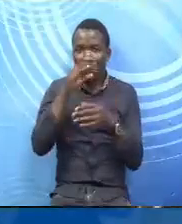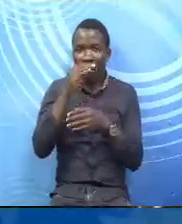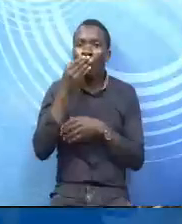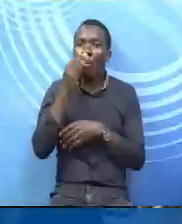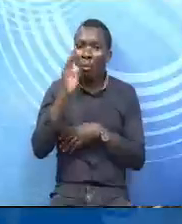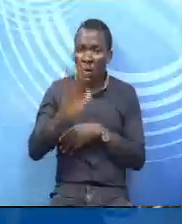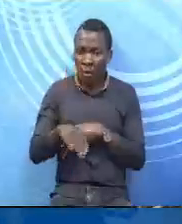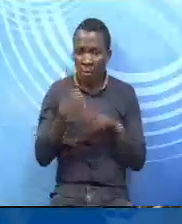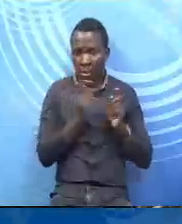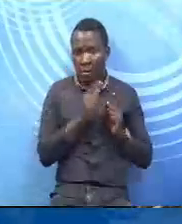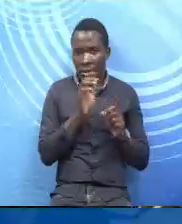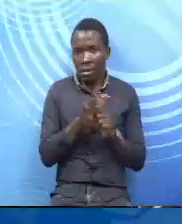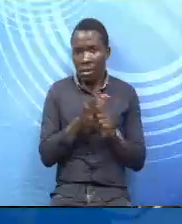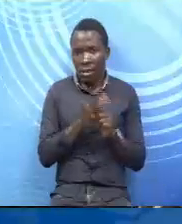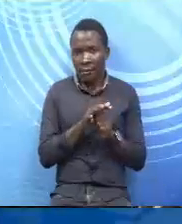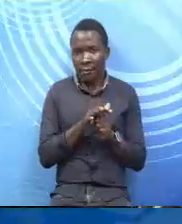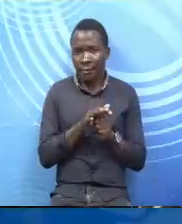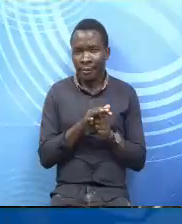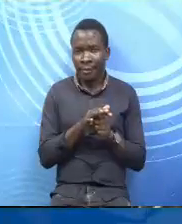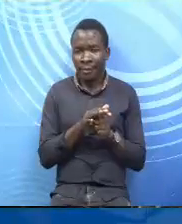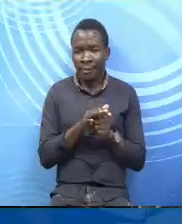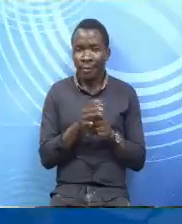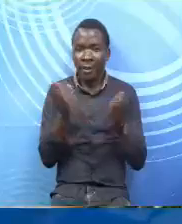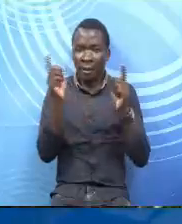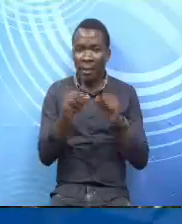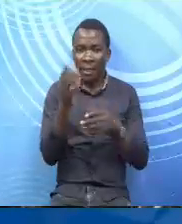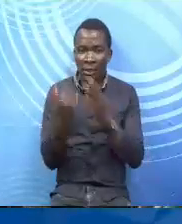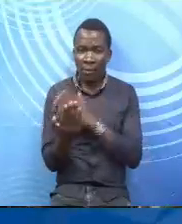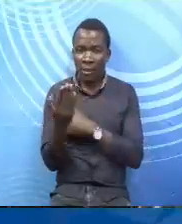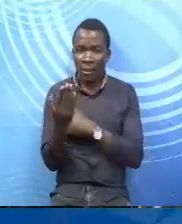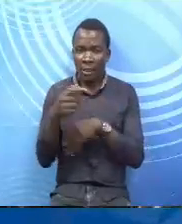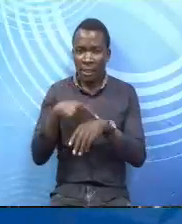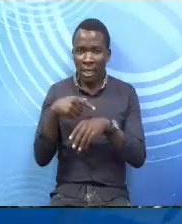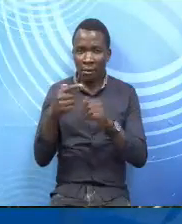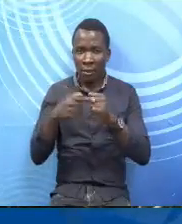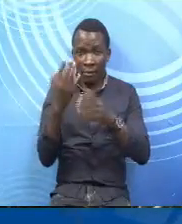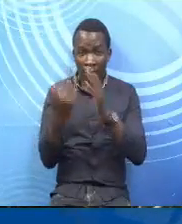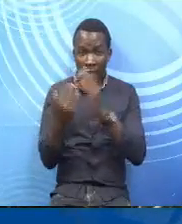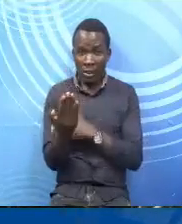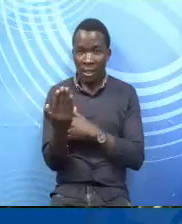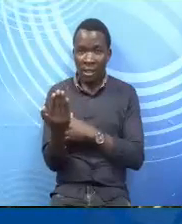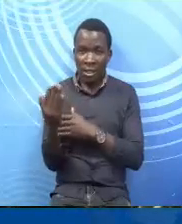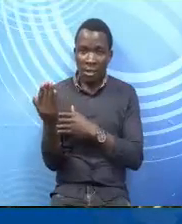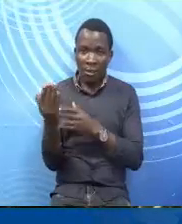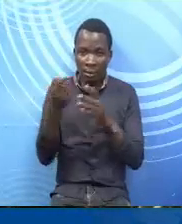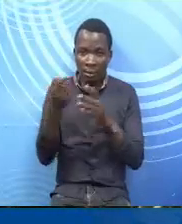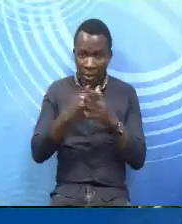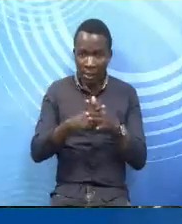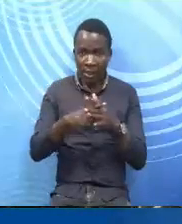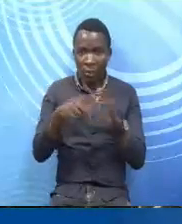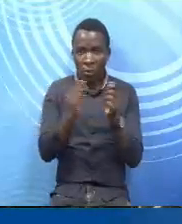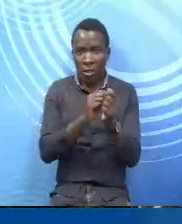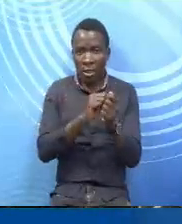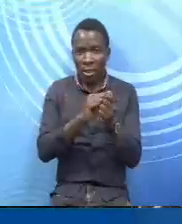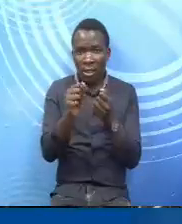baturage bazindutse kare kare kubyo mu masaha 12 bari basoka bishaka kuza kugomora bari batangiye gusenya